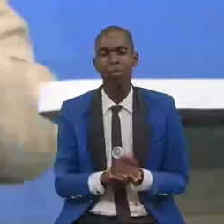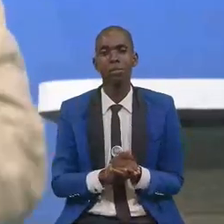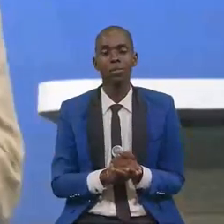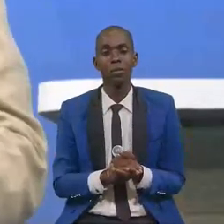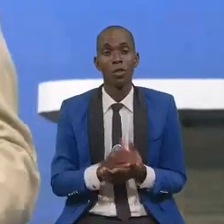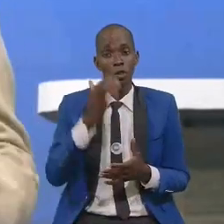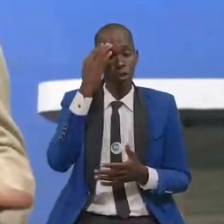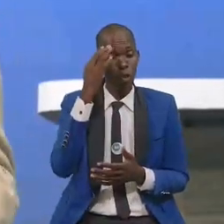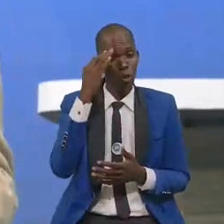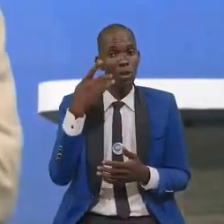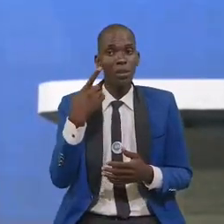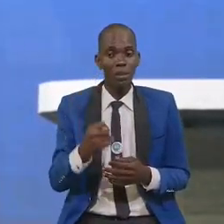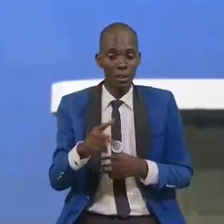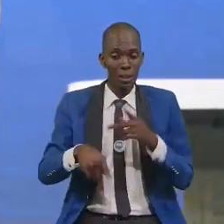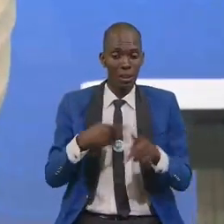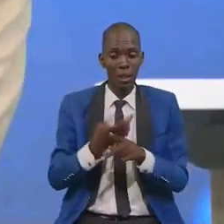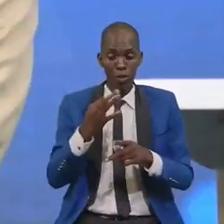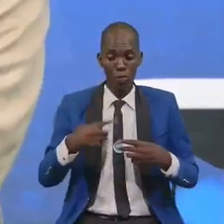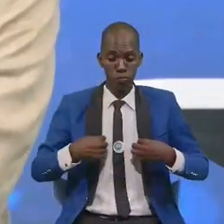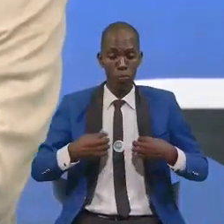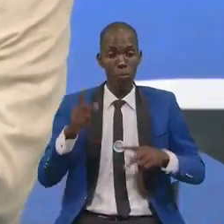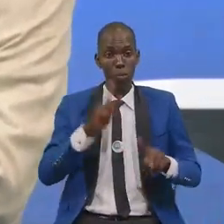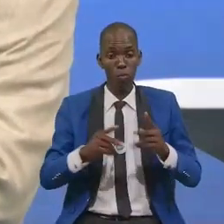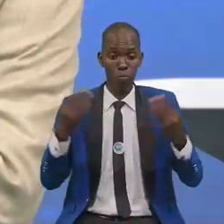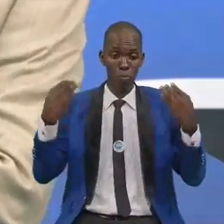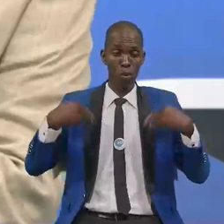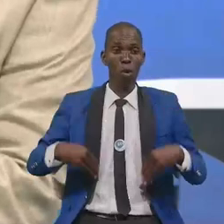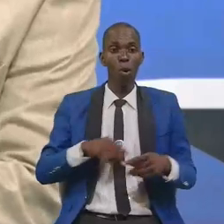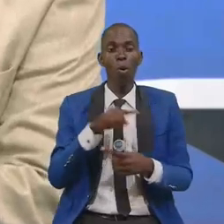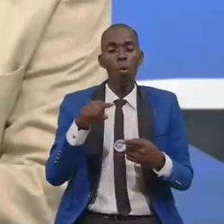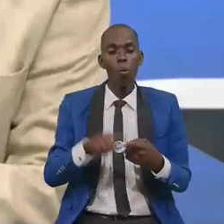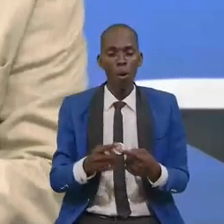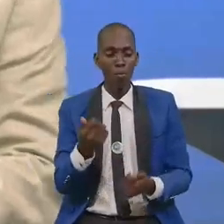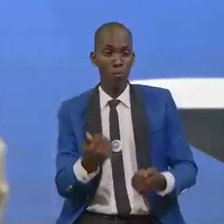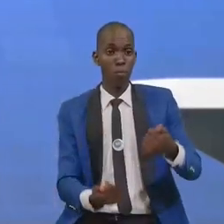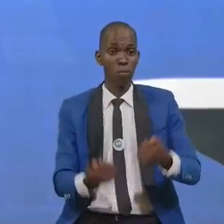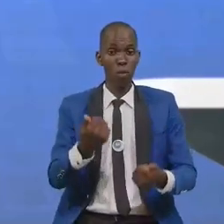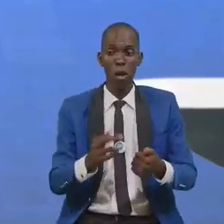le type d'habit que les emporte quand les véhicules viennent